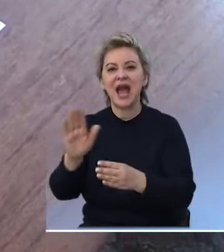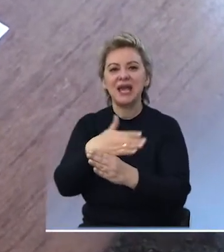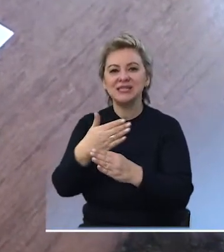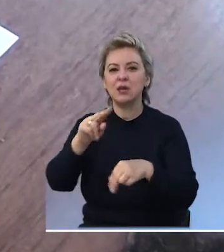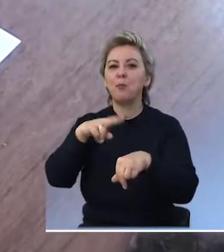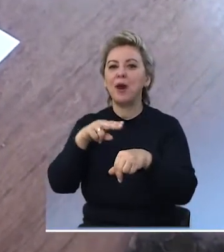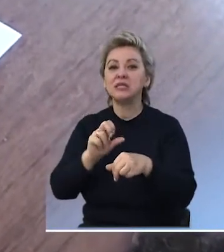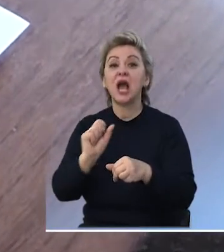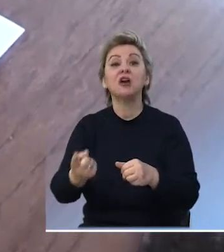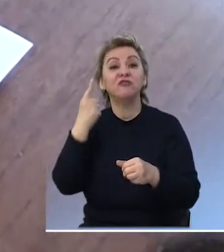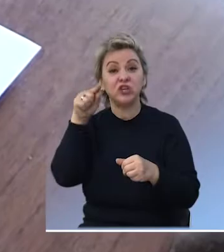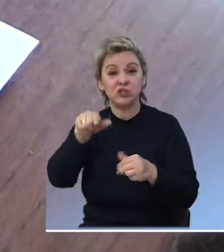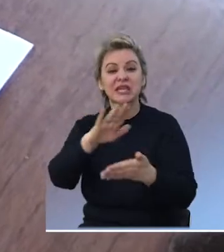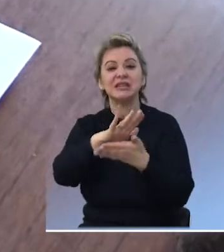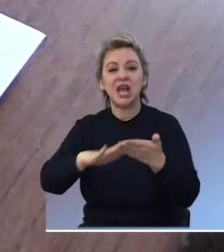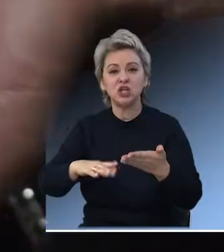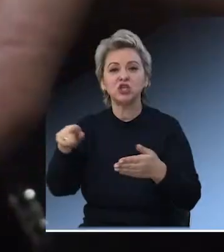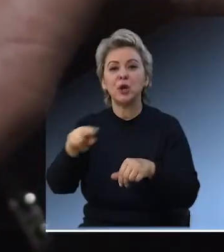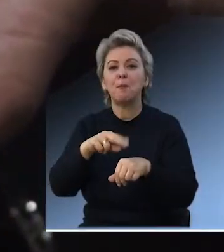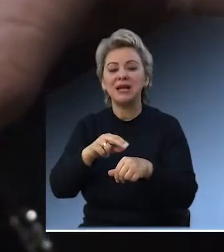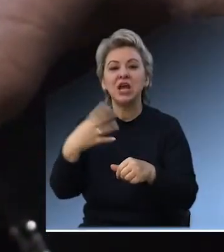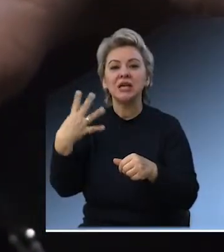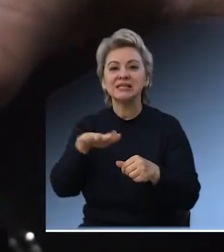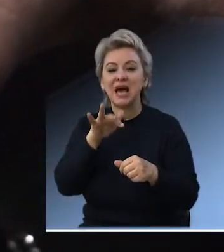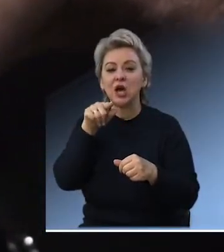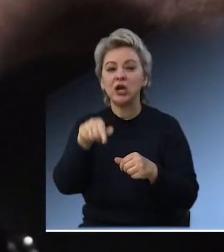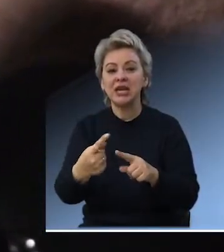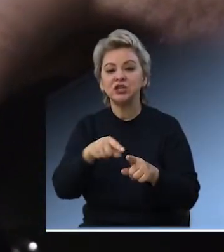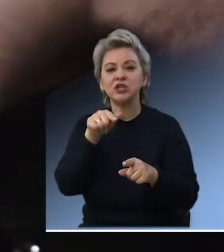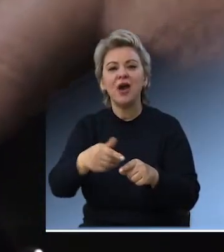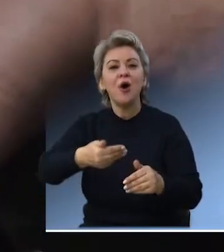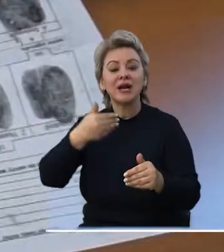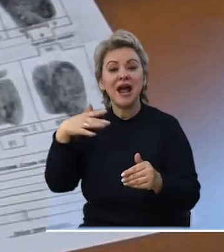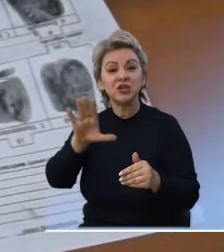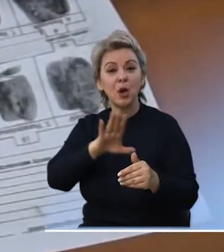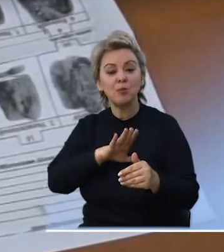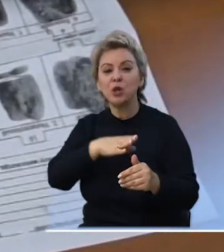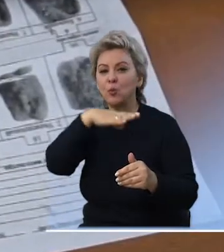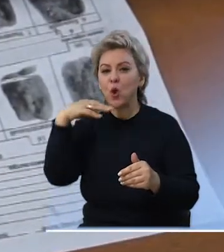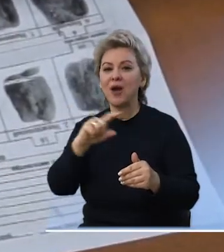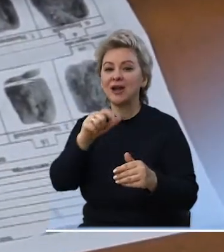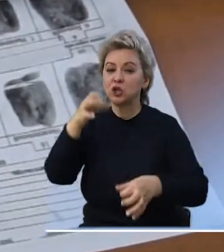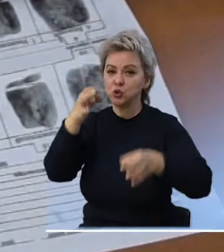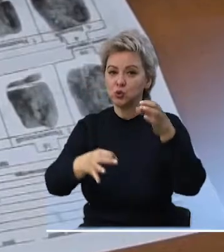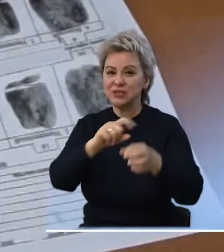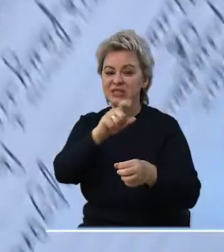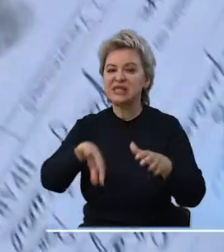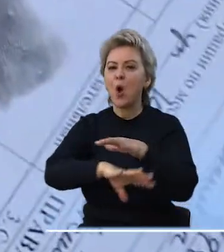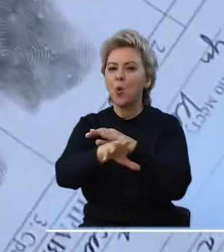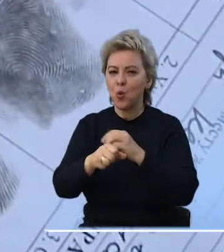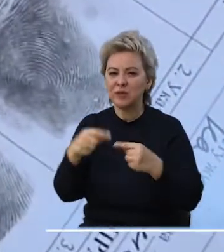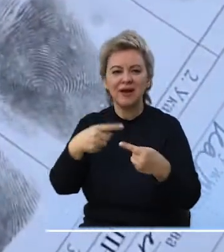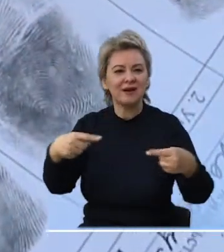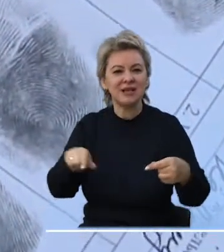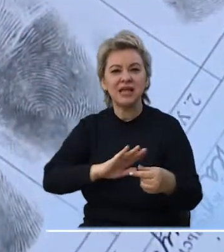его в отдел полиции. Как выяснили в дальнейшем оперативники, 40-летний злоумышленник ранее был неоднократно судим за